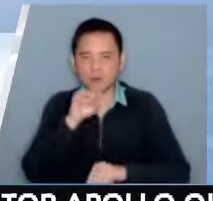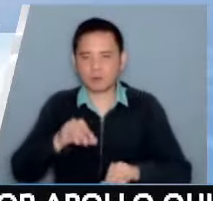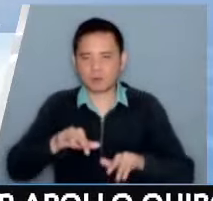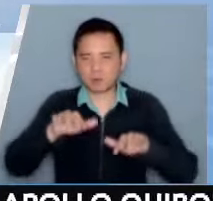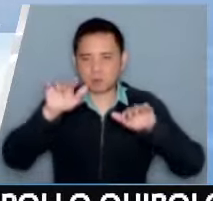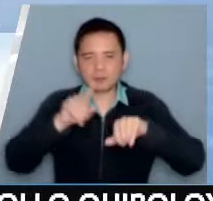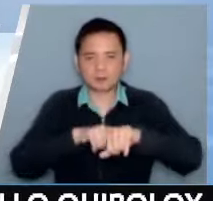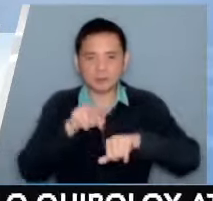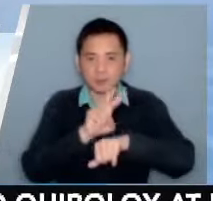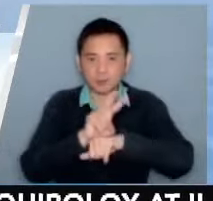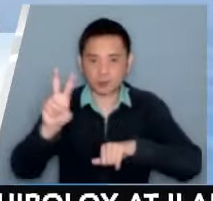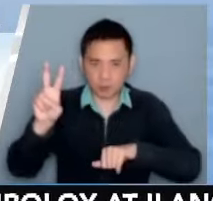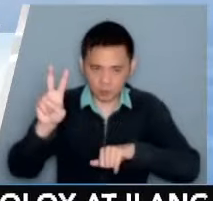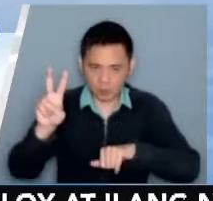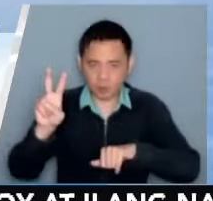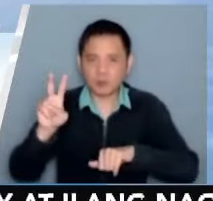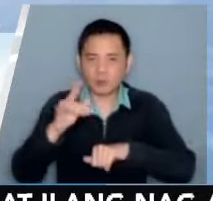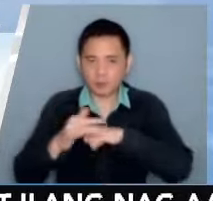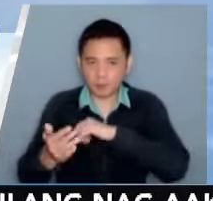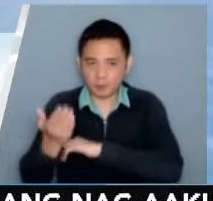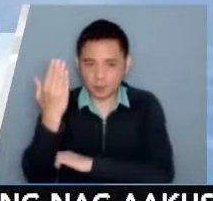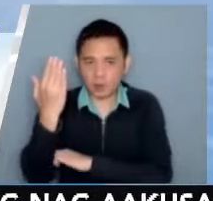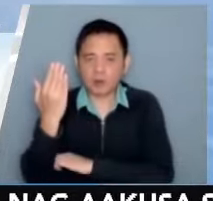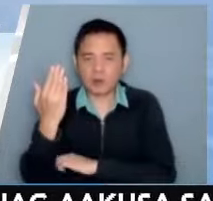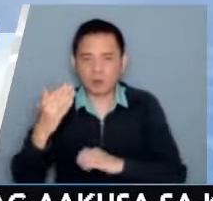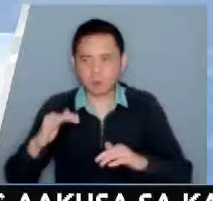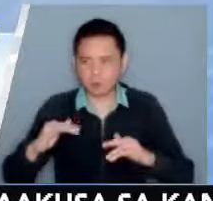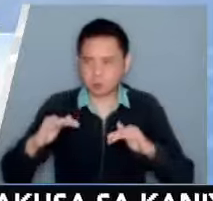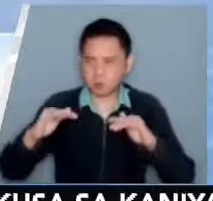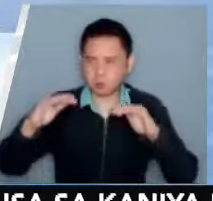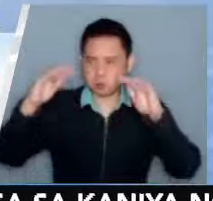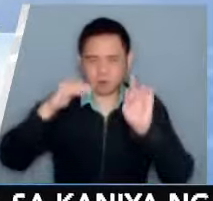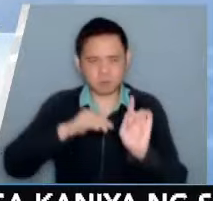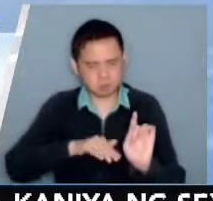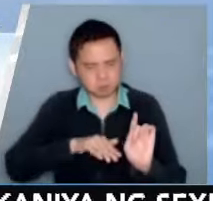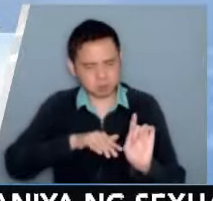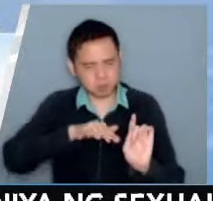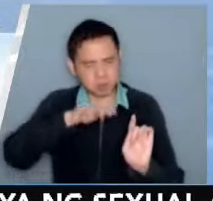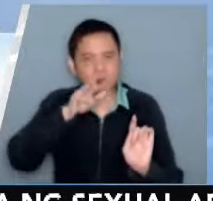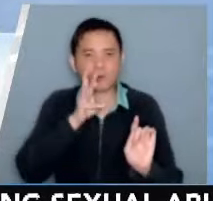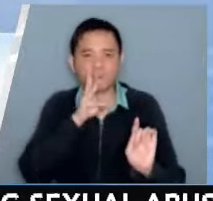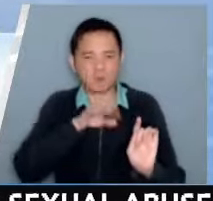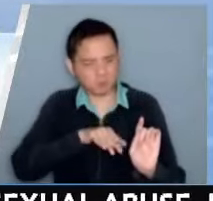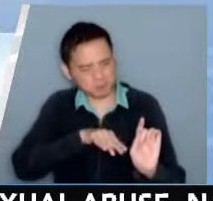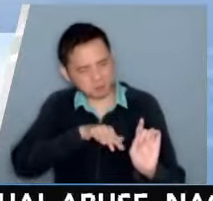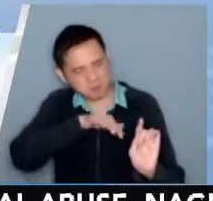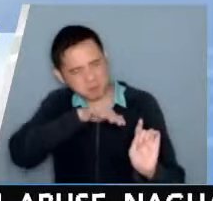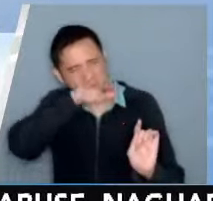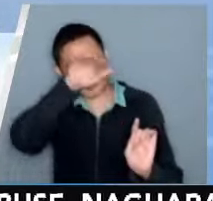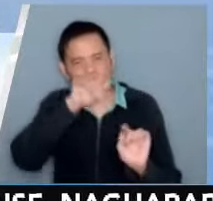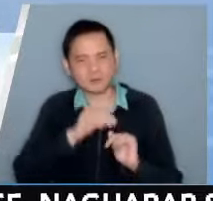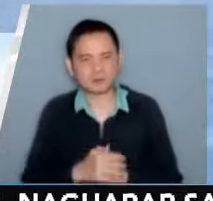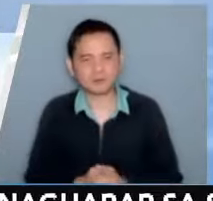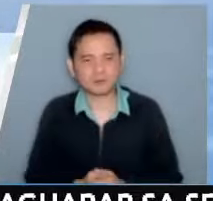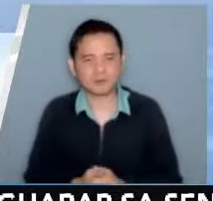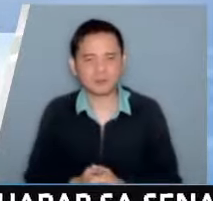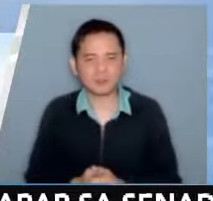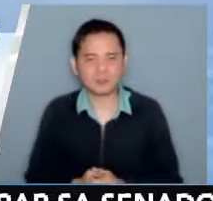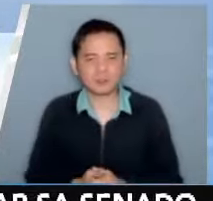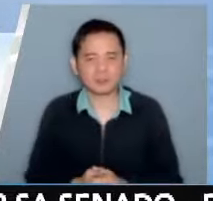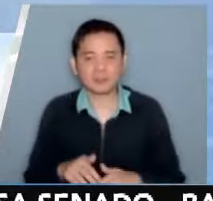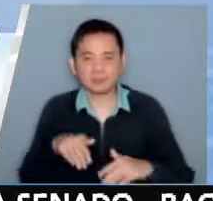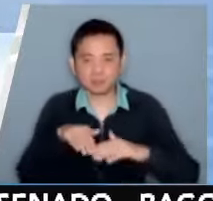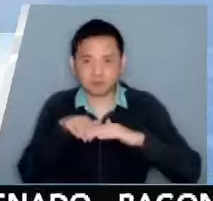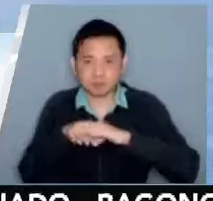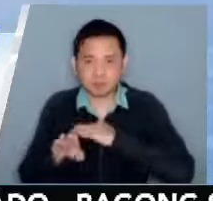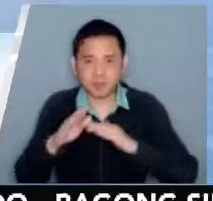a.m. ng madaling araw kanina, umabot na sa lampas tao ang baha dito mismo sa ating kinatatayuan. At sa loob ng mga bahay, inabot na ang